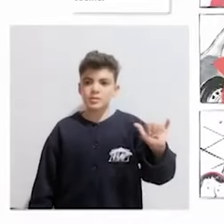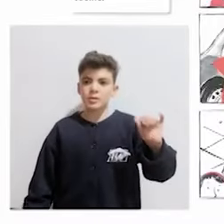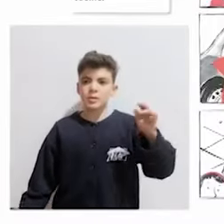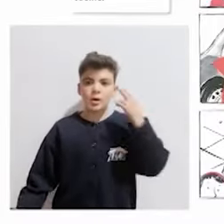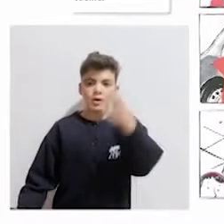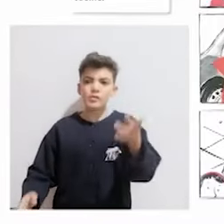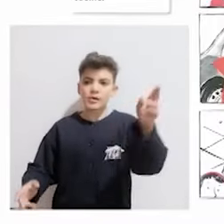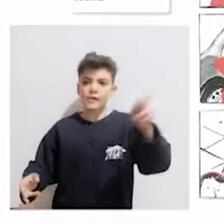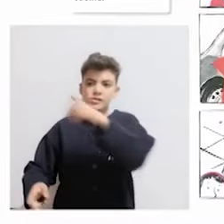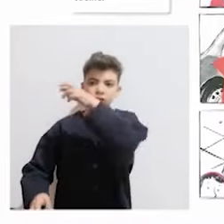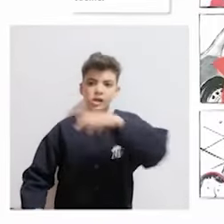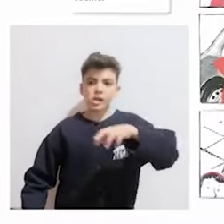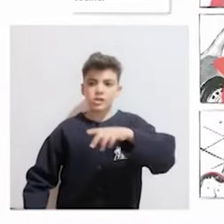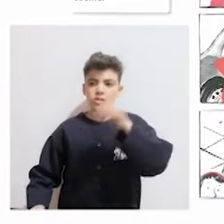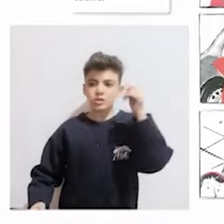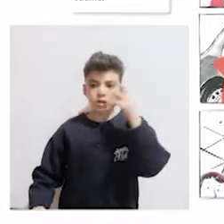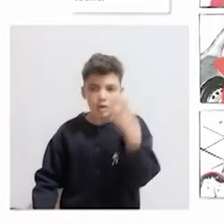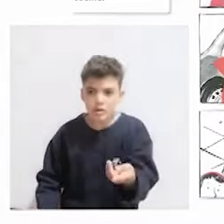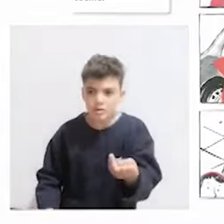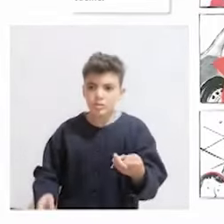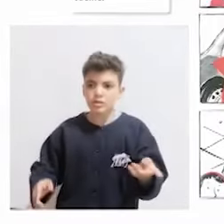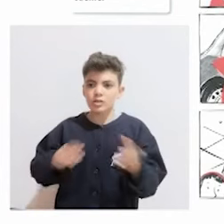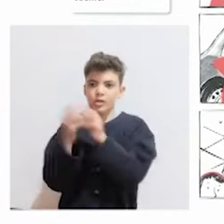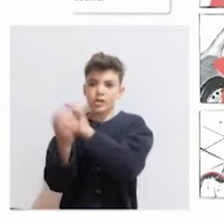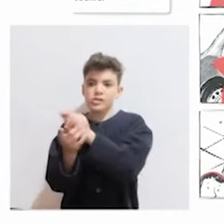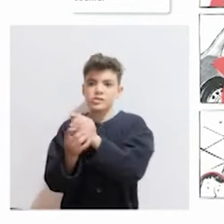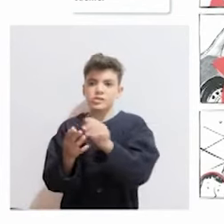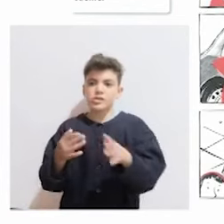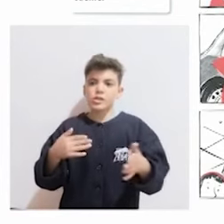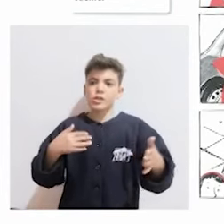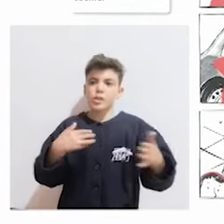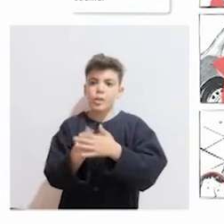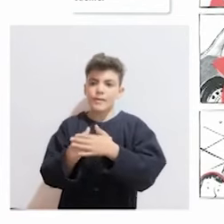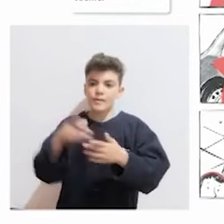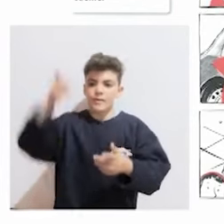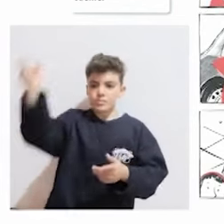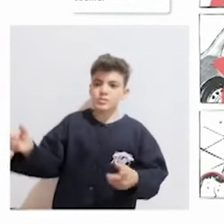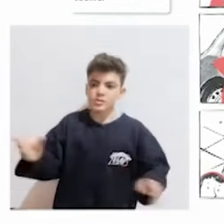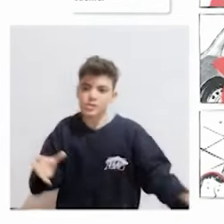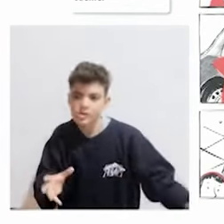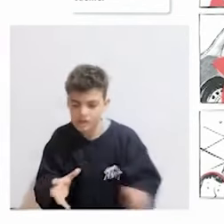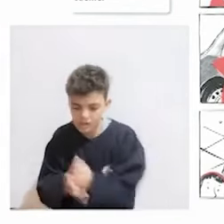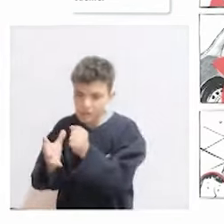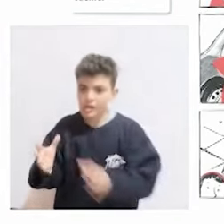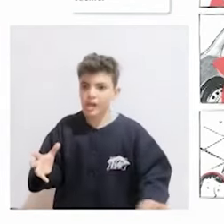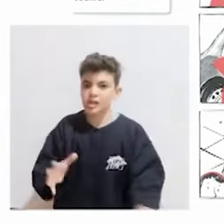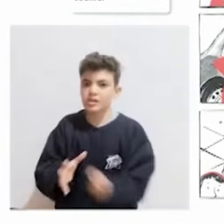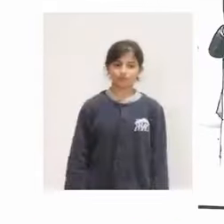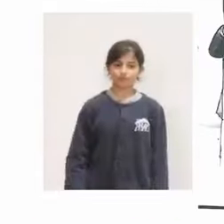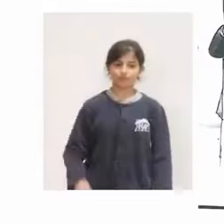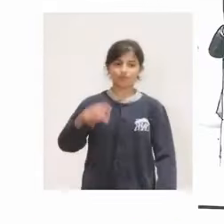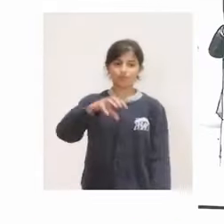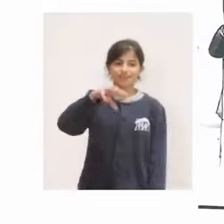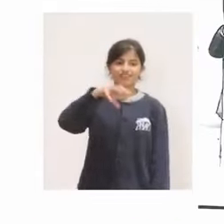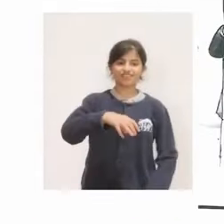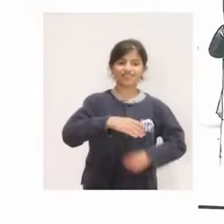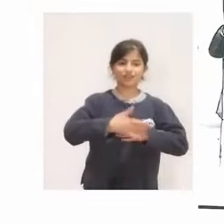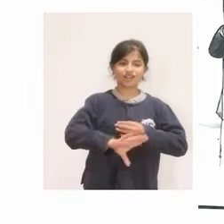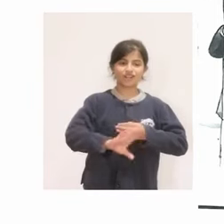La fillette observe les différents passagers. Elle trouve des chrysanthèmes près d'un poteau et les cueille. Peu